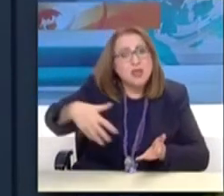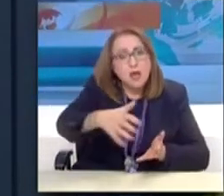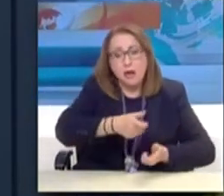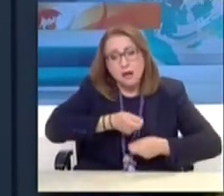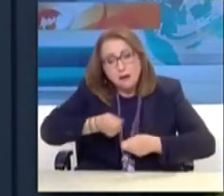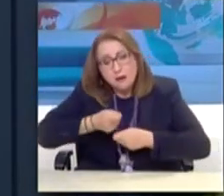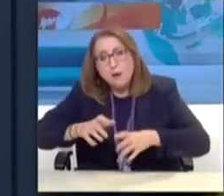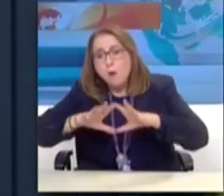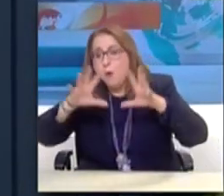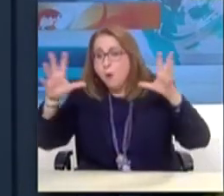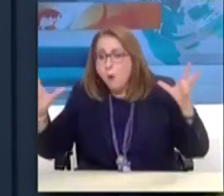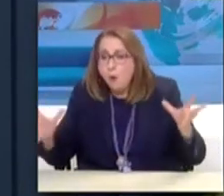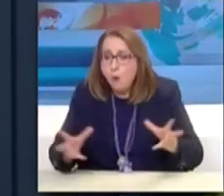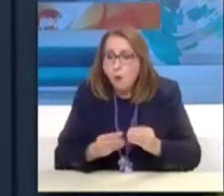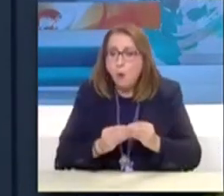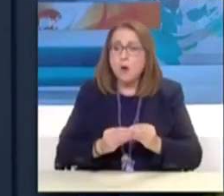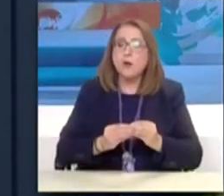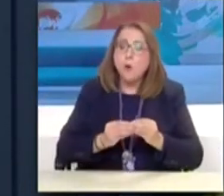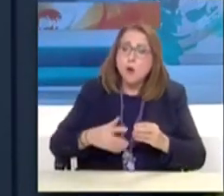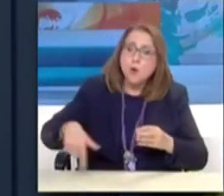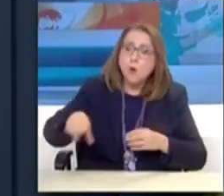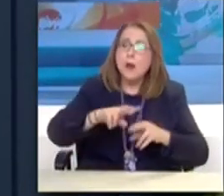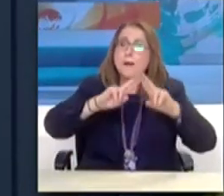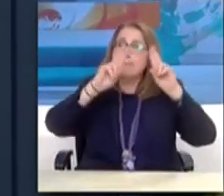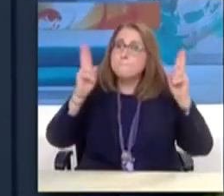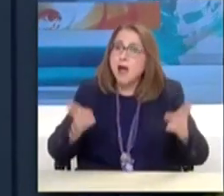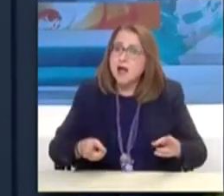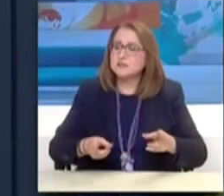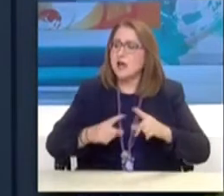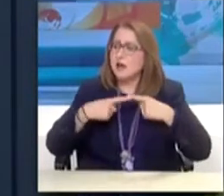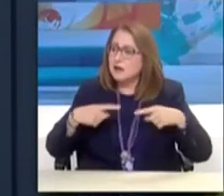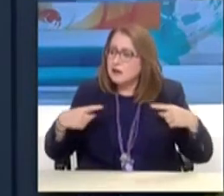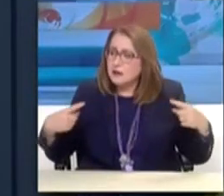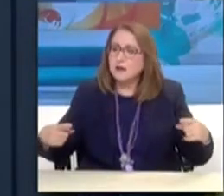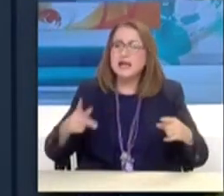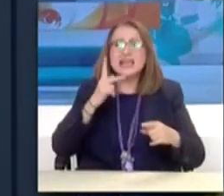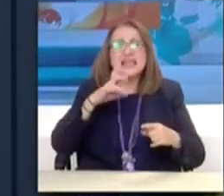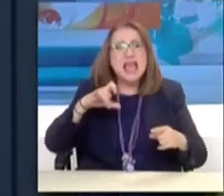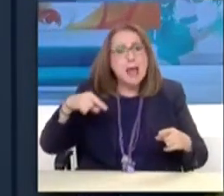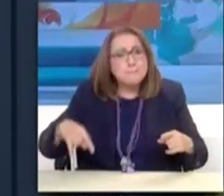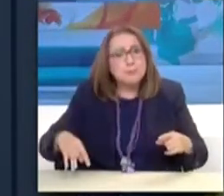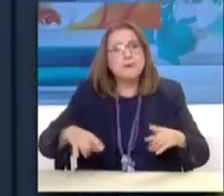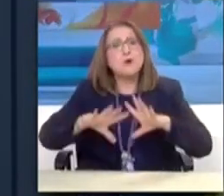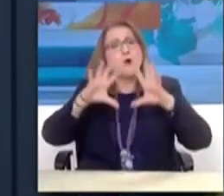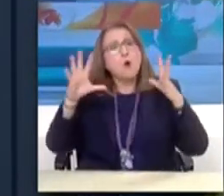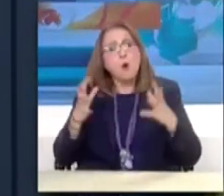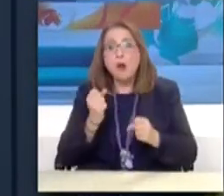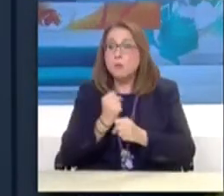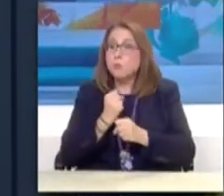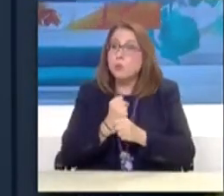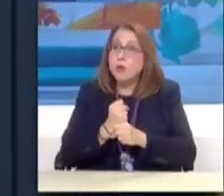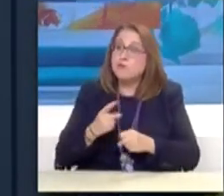δεύτερου βαθμού, σε όσους εργάζονται στα καταστήματα παροχής υπηρεσιών που παραμένουν ανοιχτά, υπηρεσιών που χωρίς την παροχή